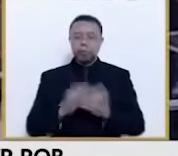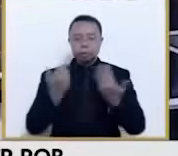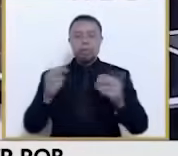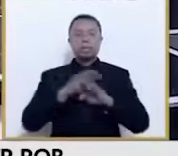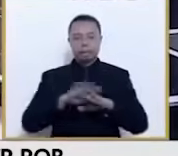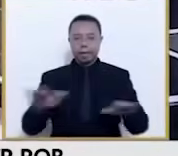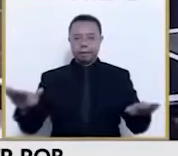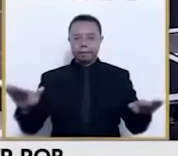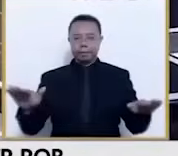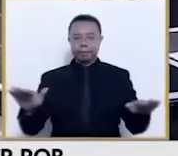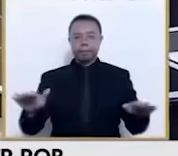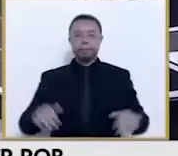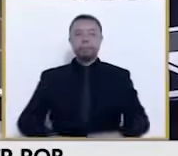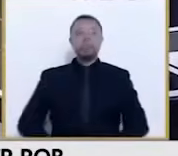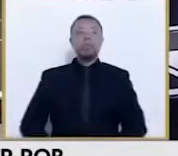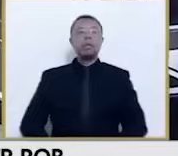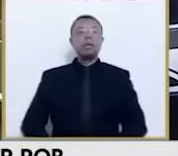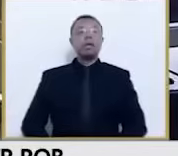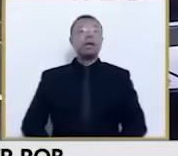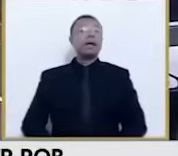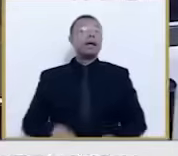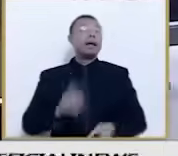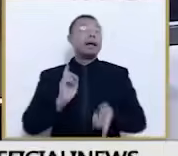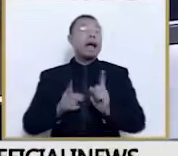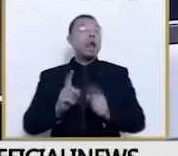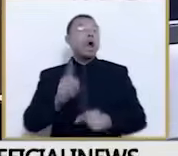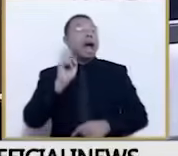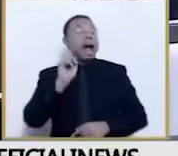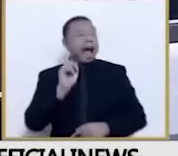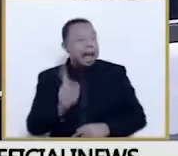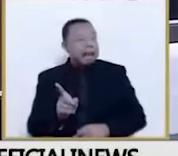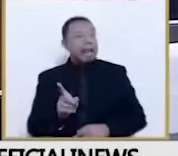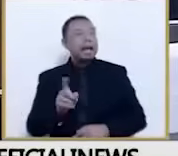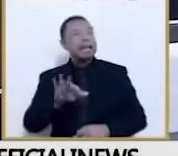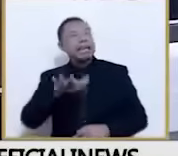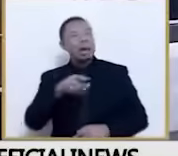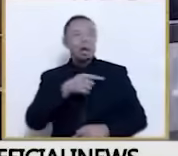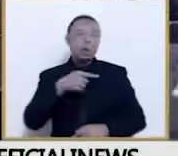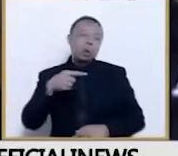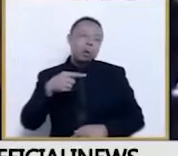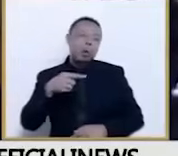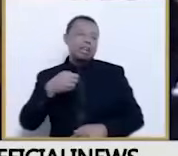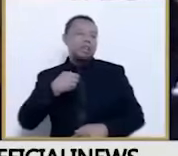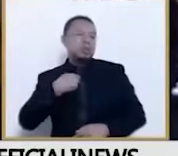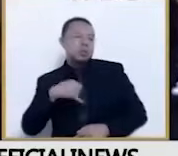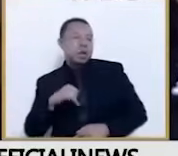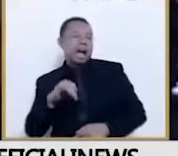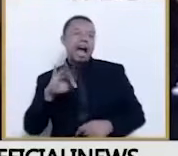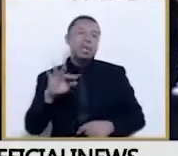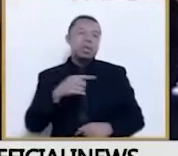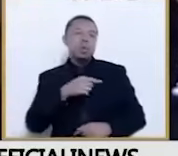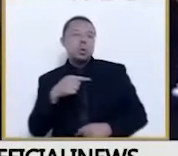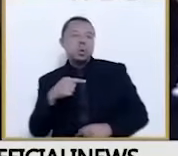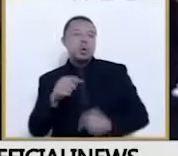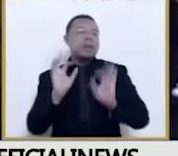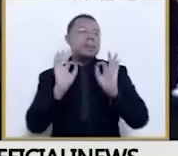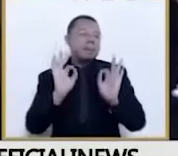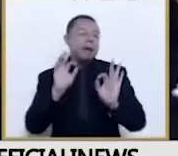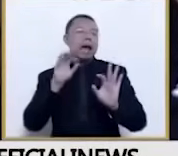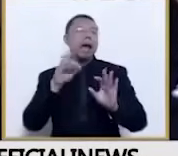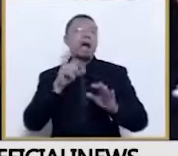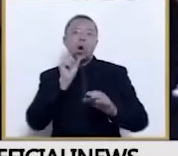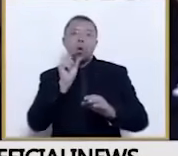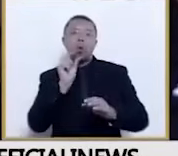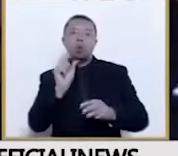Berdoa selesai. Sekiranya ada hal-hal yang kurang berkenan dalam proses penyelenggaraan, tentu saja